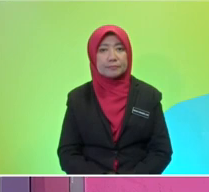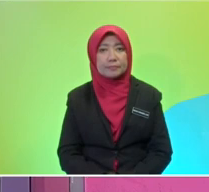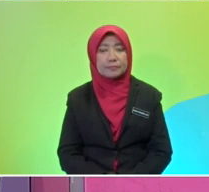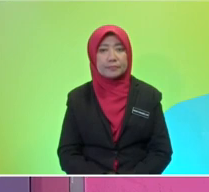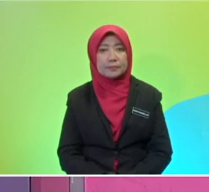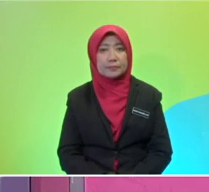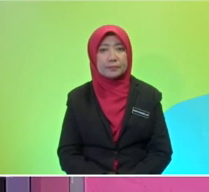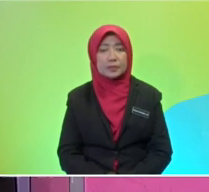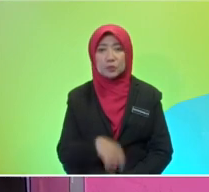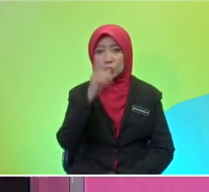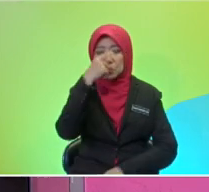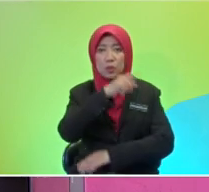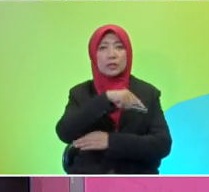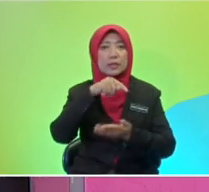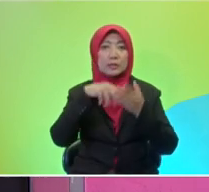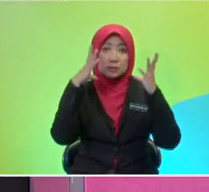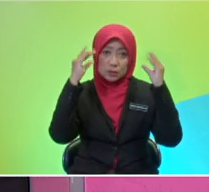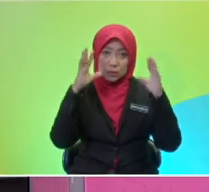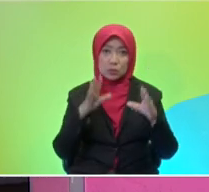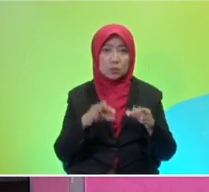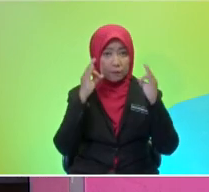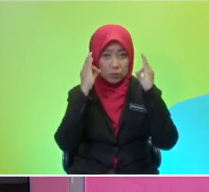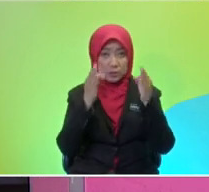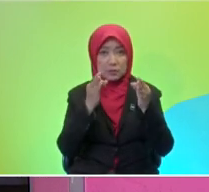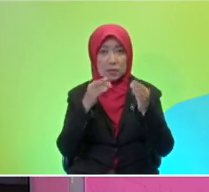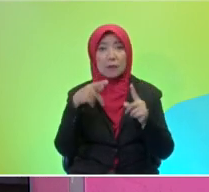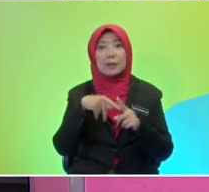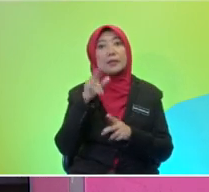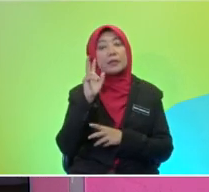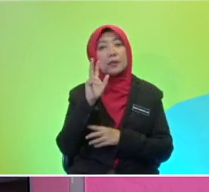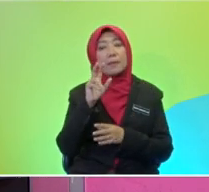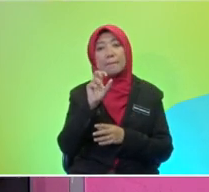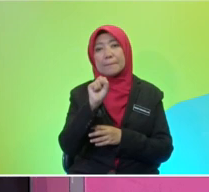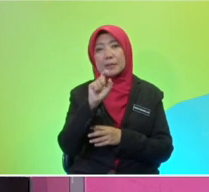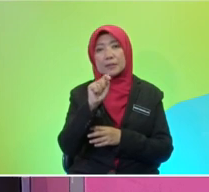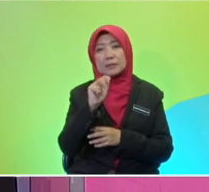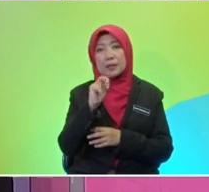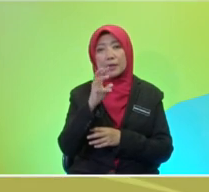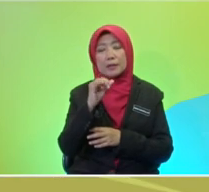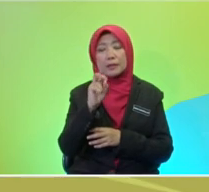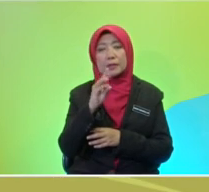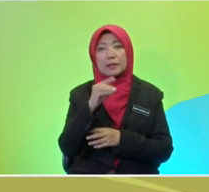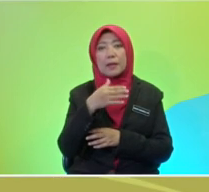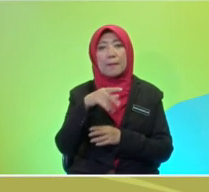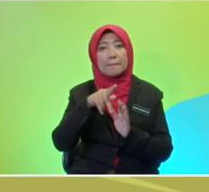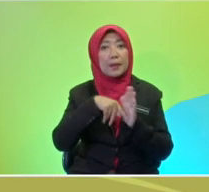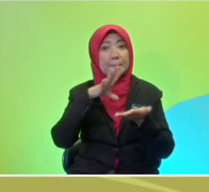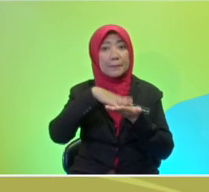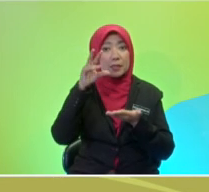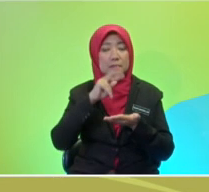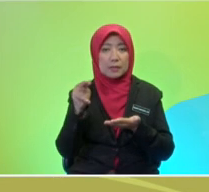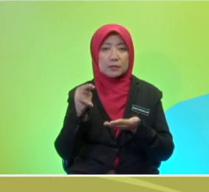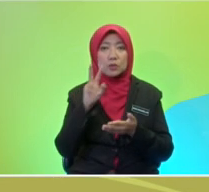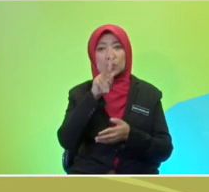Oke untuk hari ini Cikgu akan fokuskan kepada saya pembelajaran seperti yang dipaparkan yaitu 2 populehan